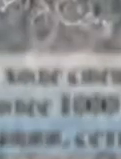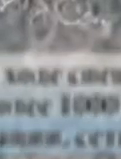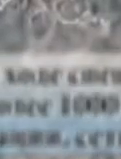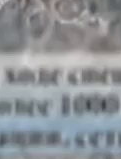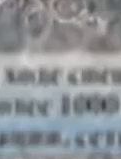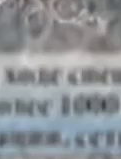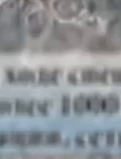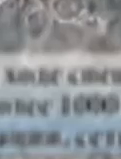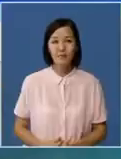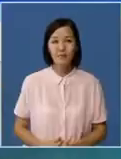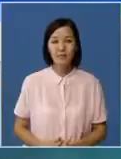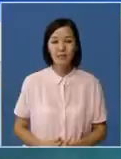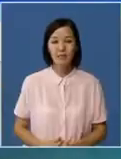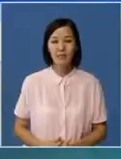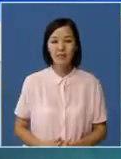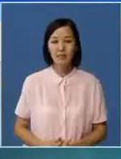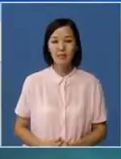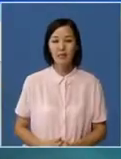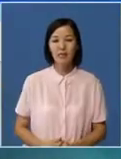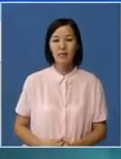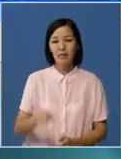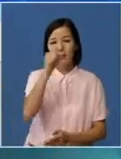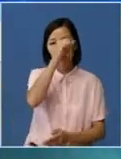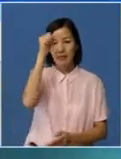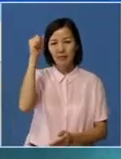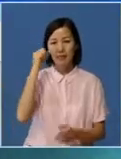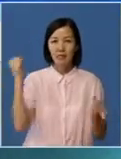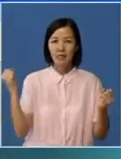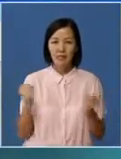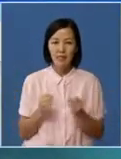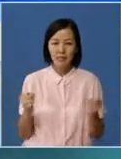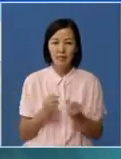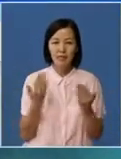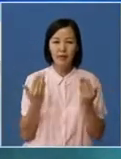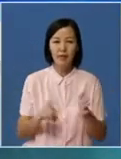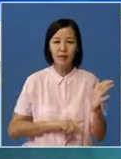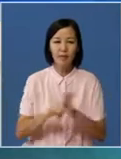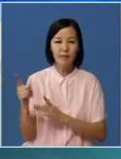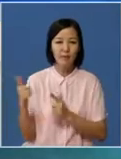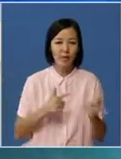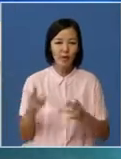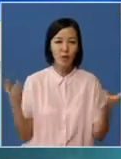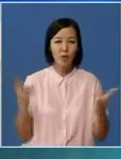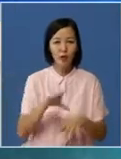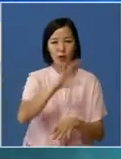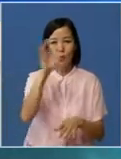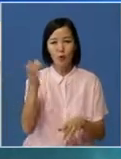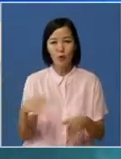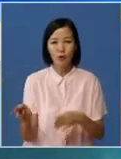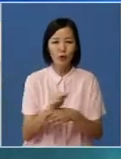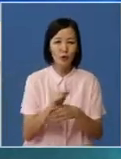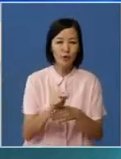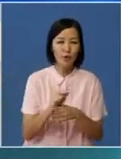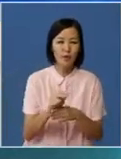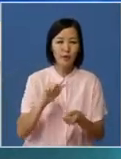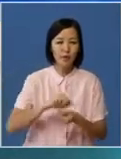жетісу арнасы. Қыстың қамын жаз ойла. Облыста жылыту маусымына дайындық қызу. Құбырлар жөнделіп, өңірімізге